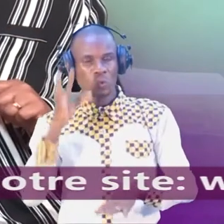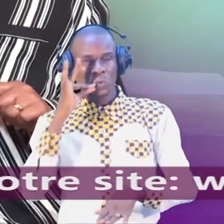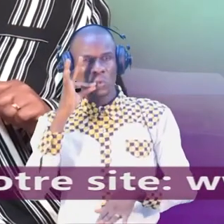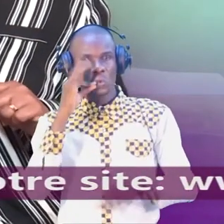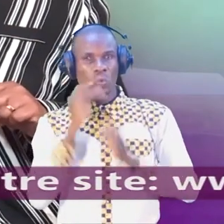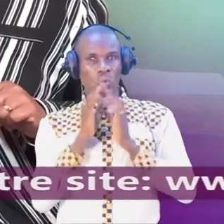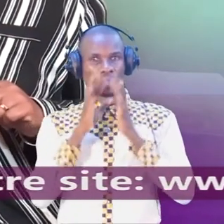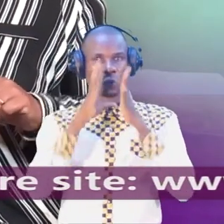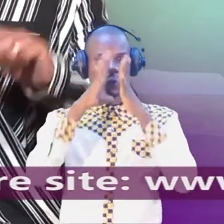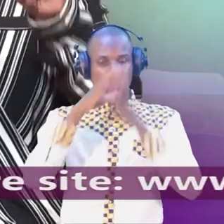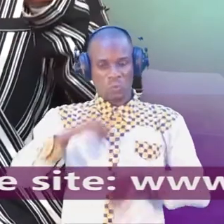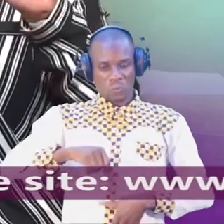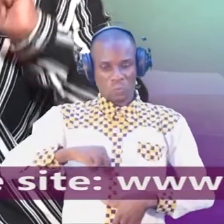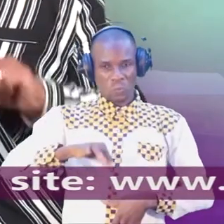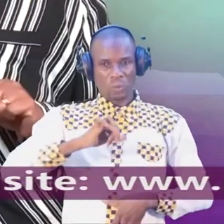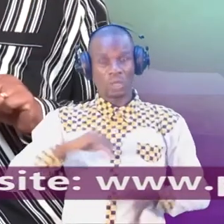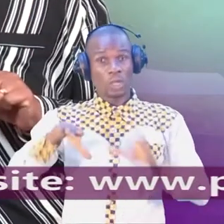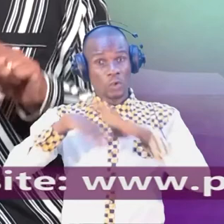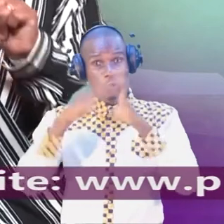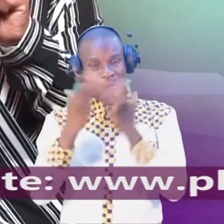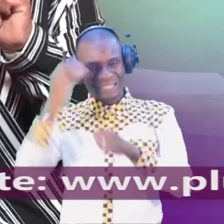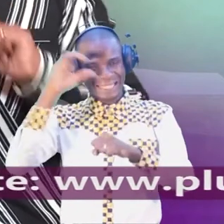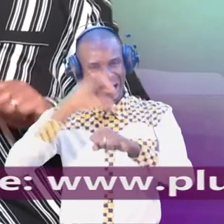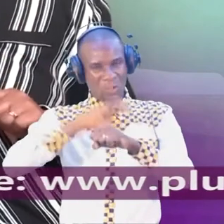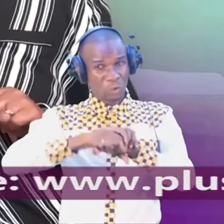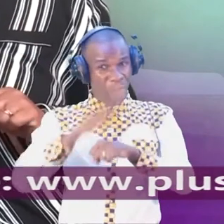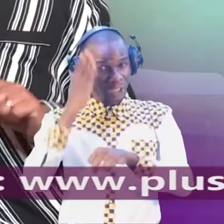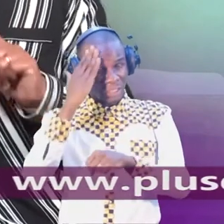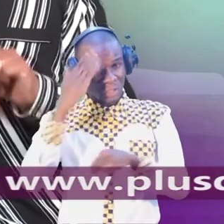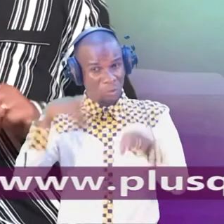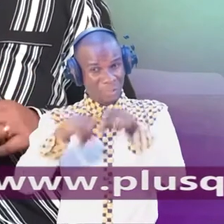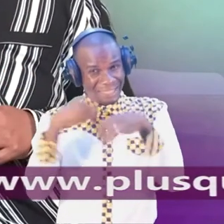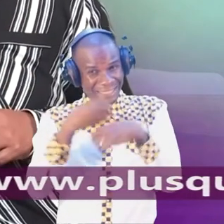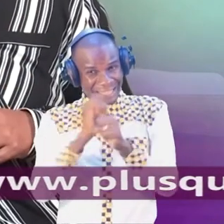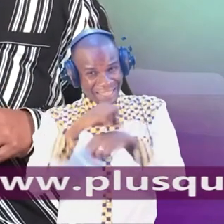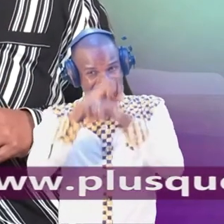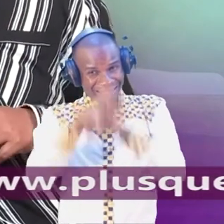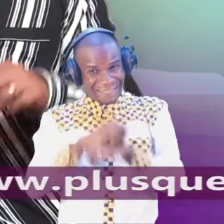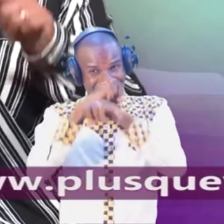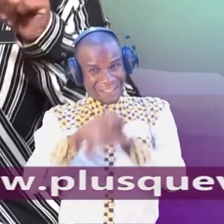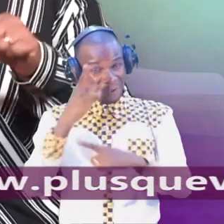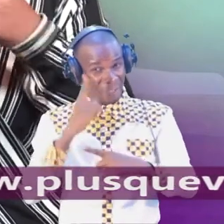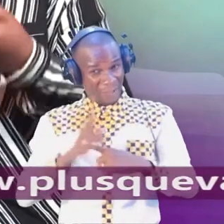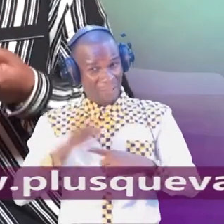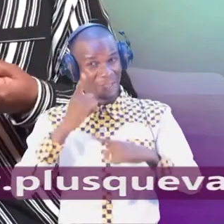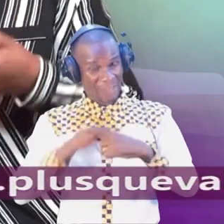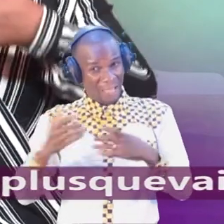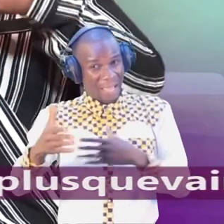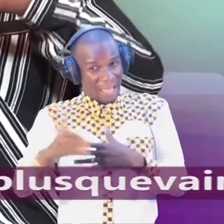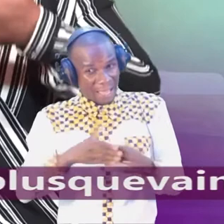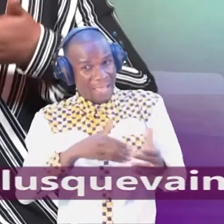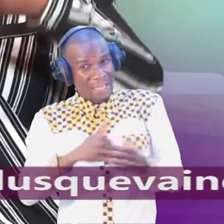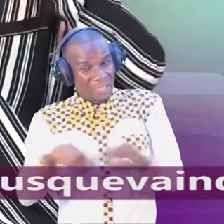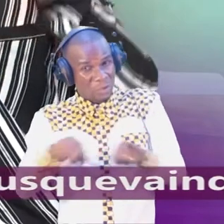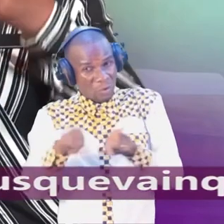Inawezekana uachane na sigara. Sio tu kwamba unataka kuacha, lakini ni